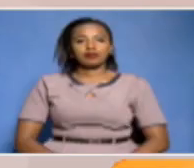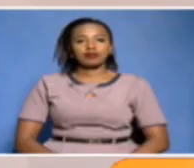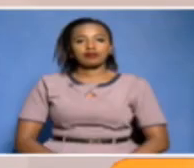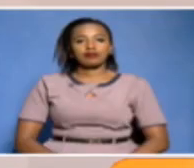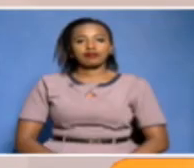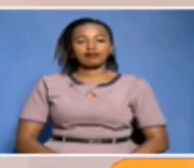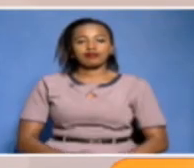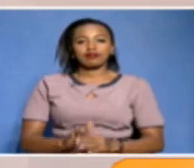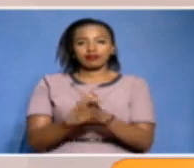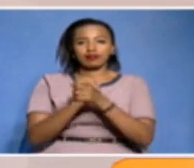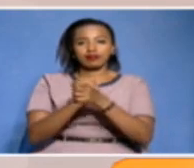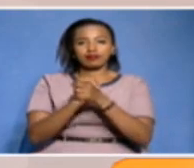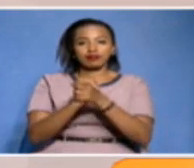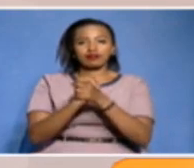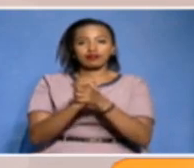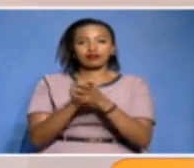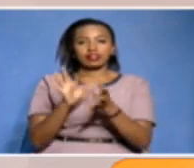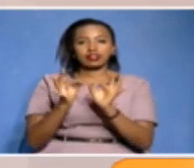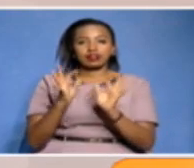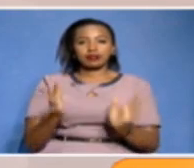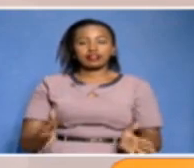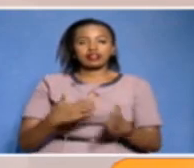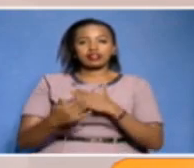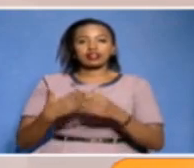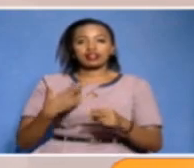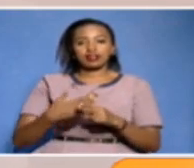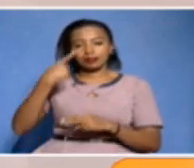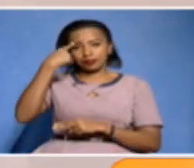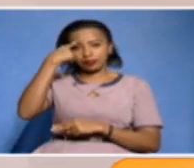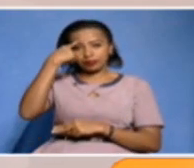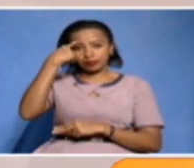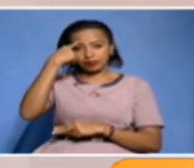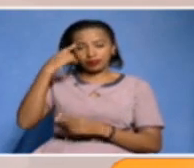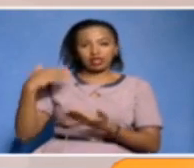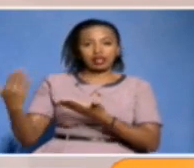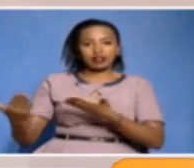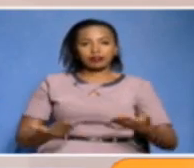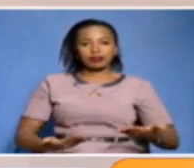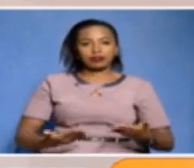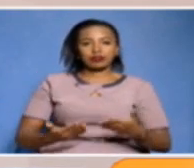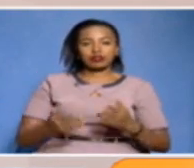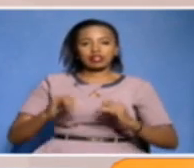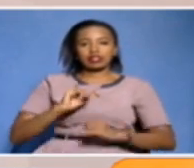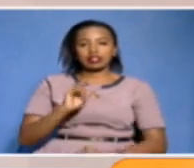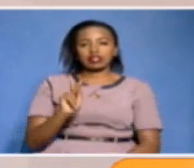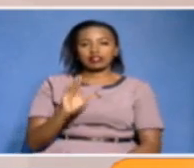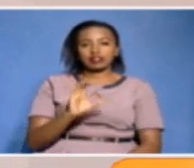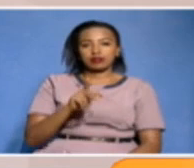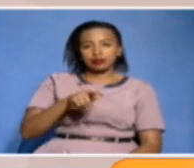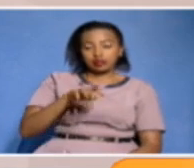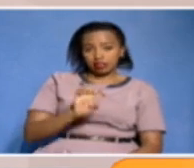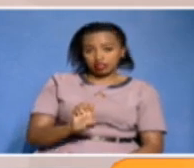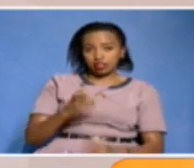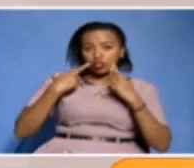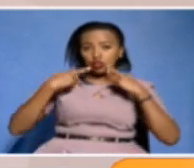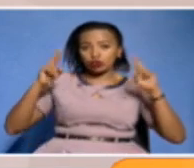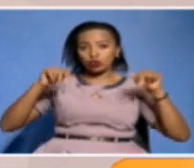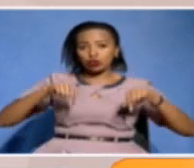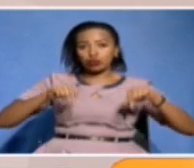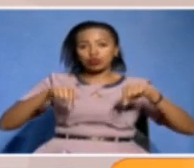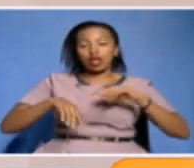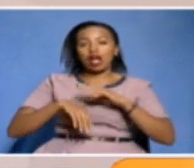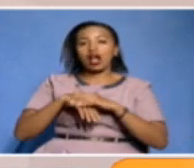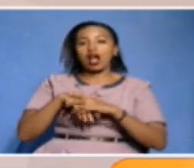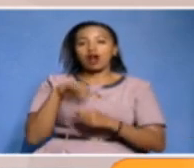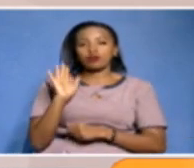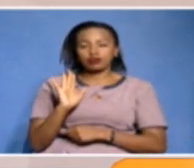Marhaba mtazamaji, mfasiri wangu wa ishara ni Monica Wainaina. Karibu. Matokeo ya mtihani wa KCPE yametolewa hii leo, huku wanafunzi wawili bora